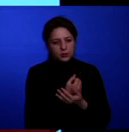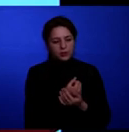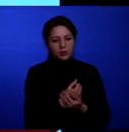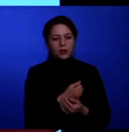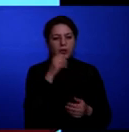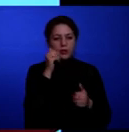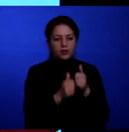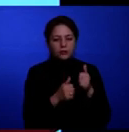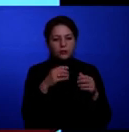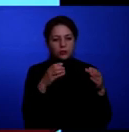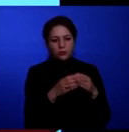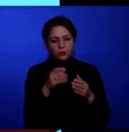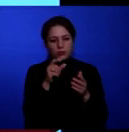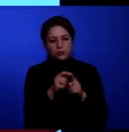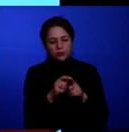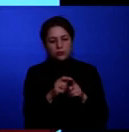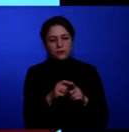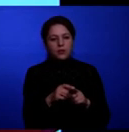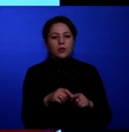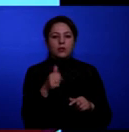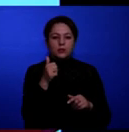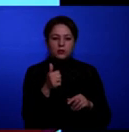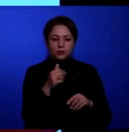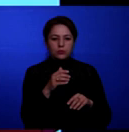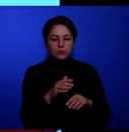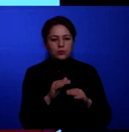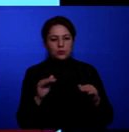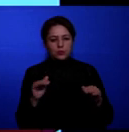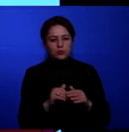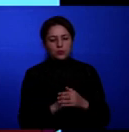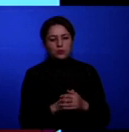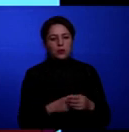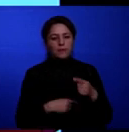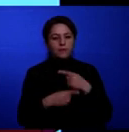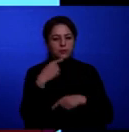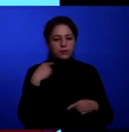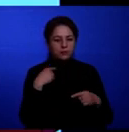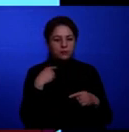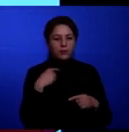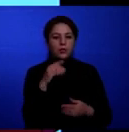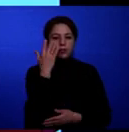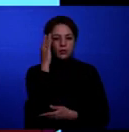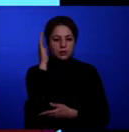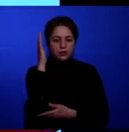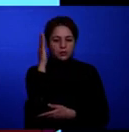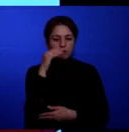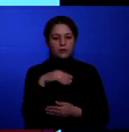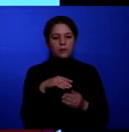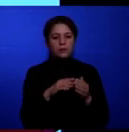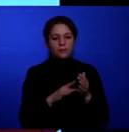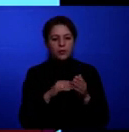слов замечательные ребята возвращаемся к нашему дереву предсказаний